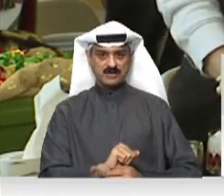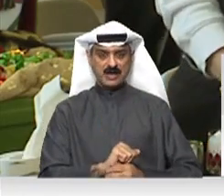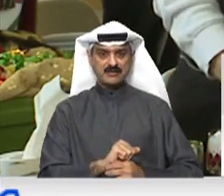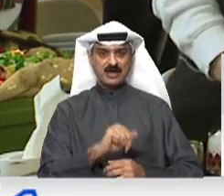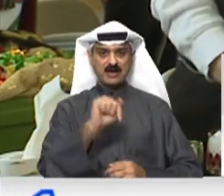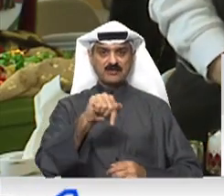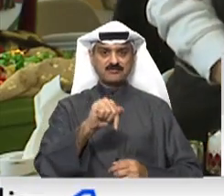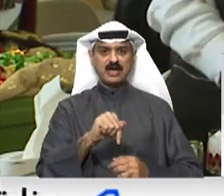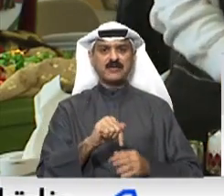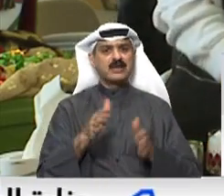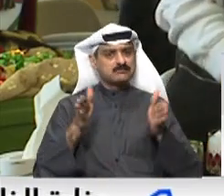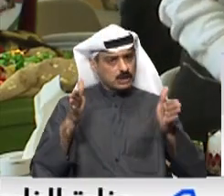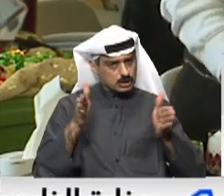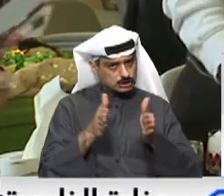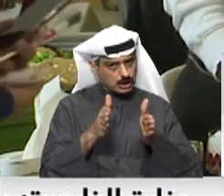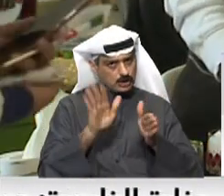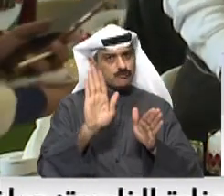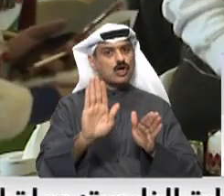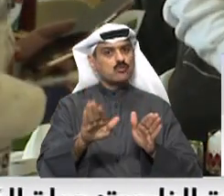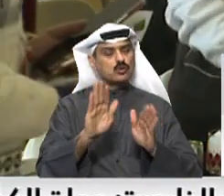الجراحي الصغير،